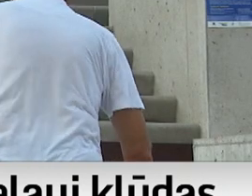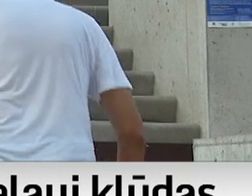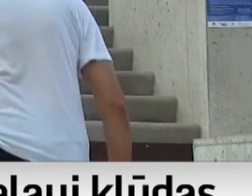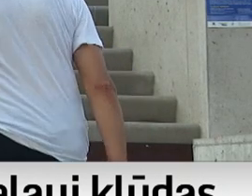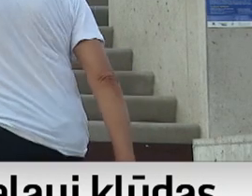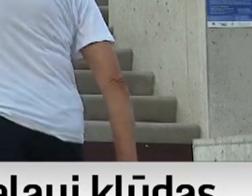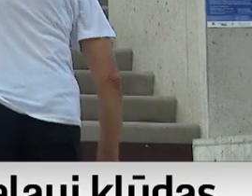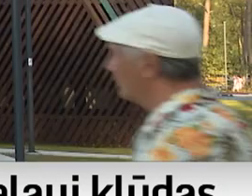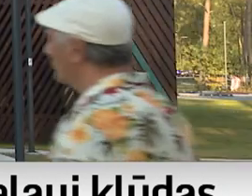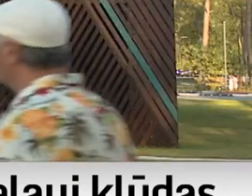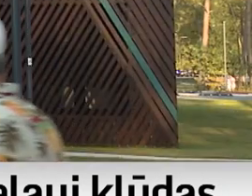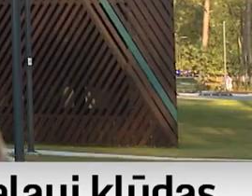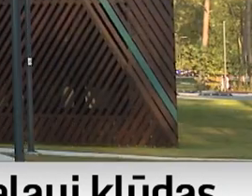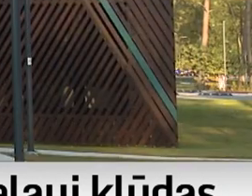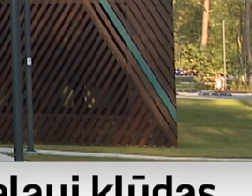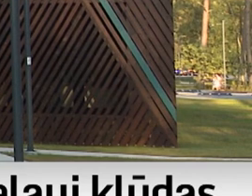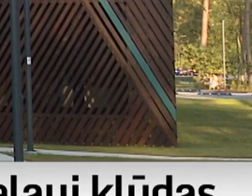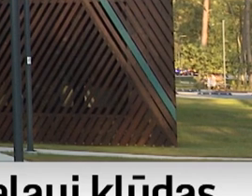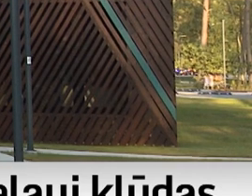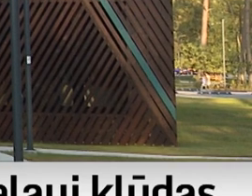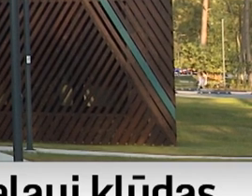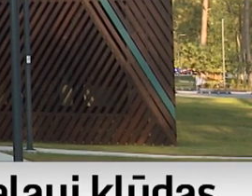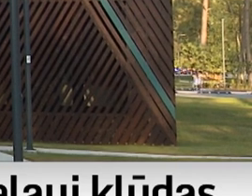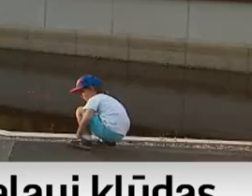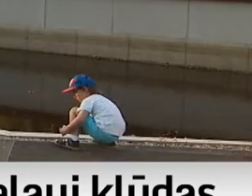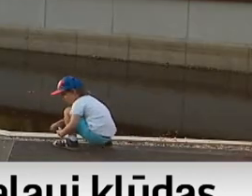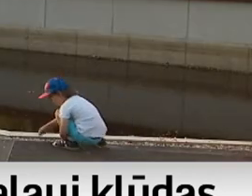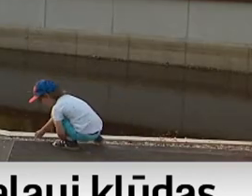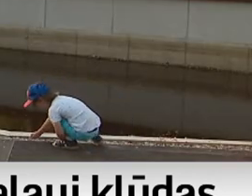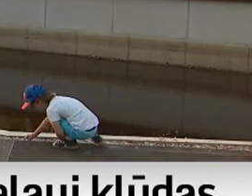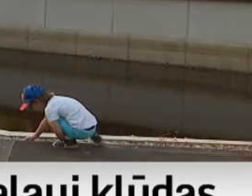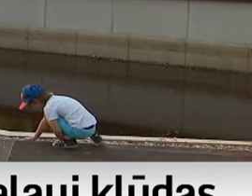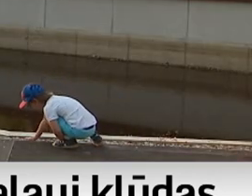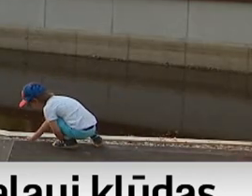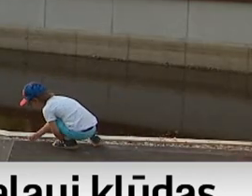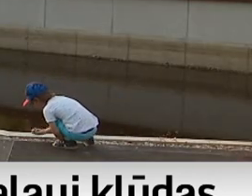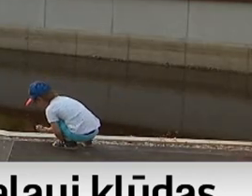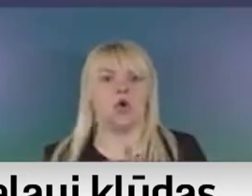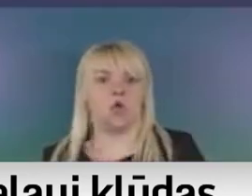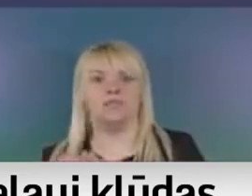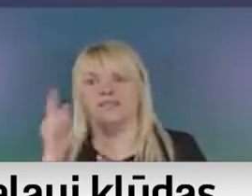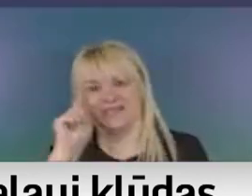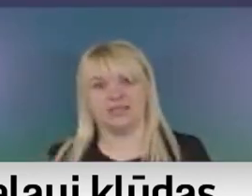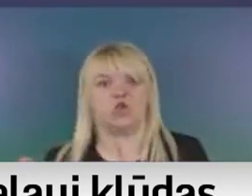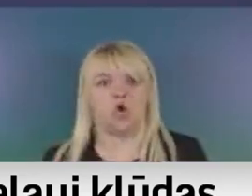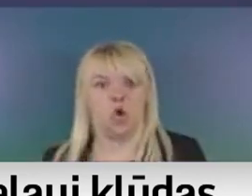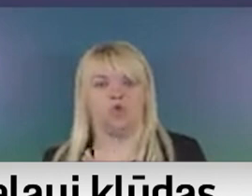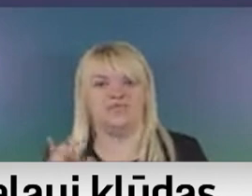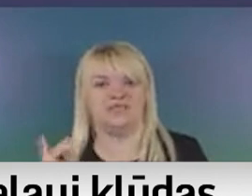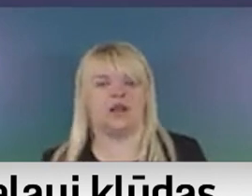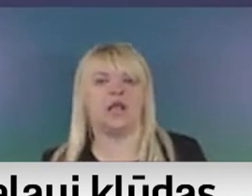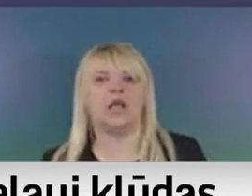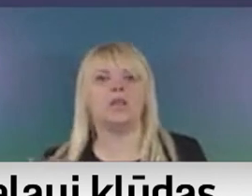zūd, ja nav patiesas vēlmes noskaidrot iedzīvotāju vajadzības. Tā secinājušas nevaldības organizācijas. Providus